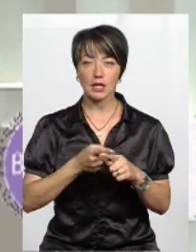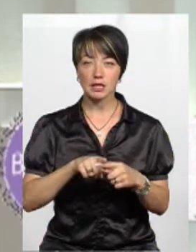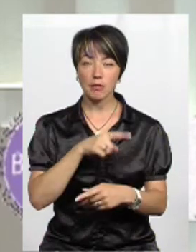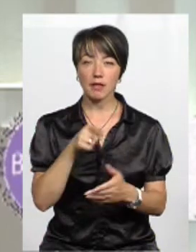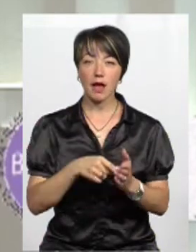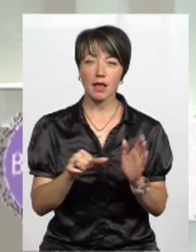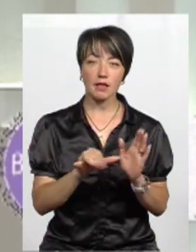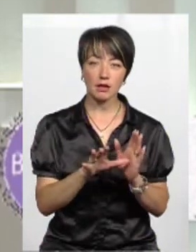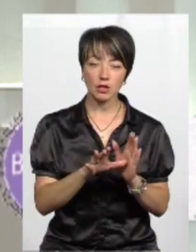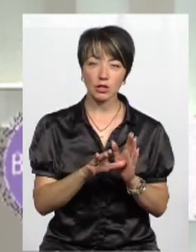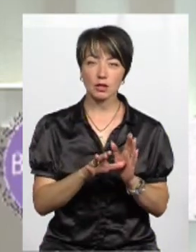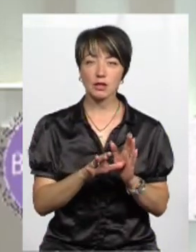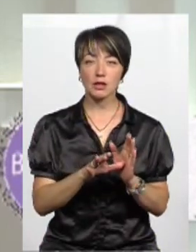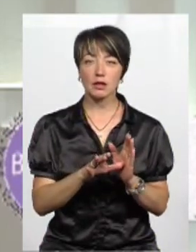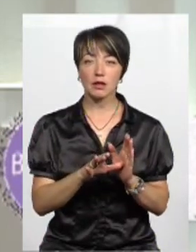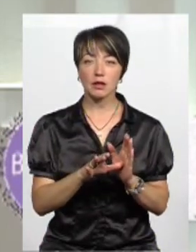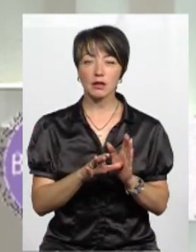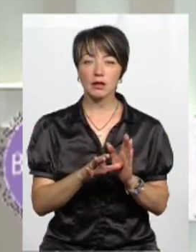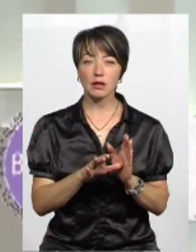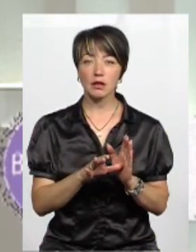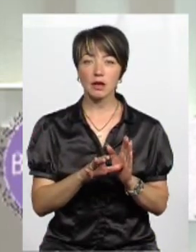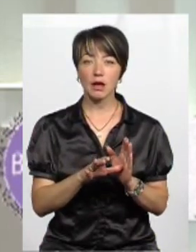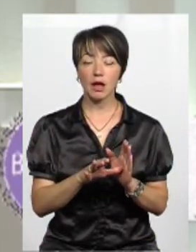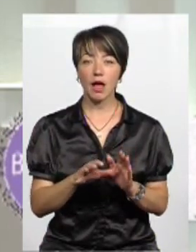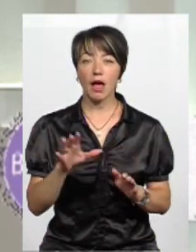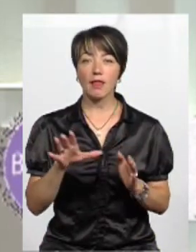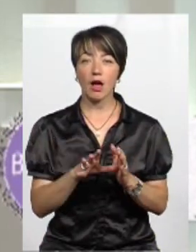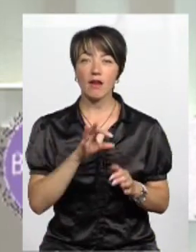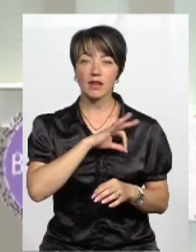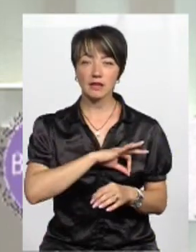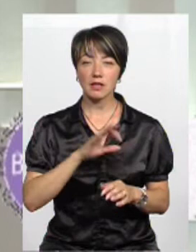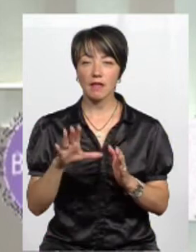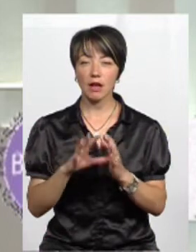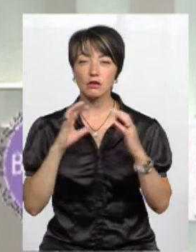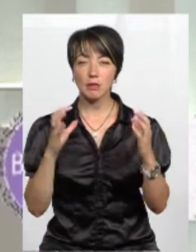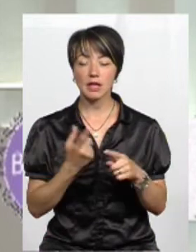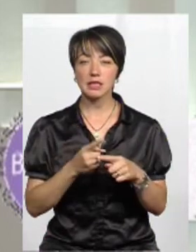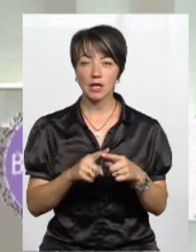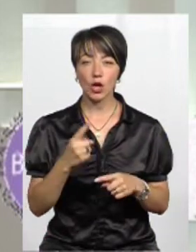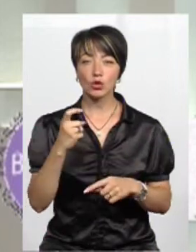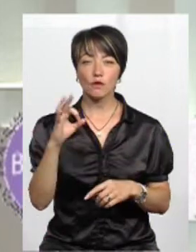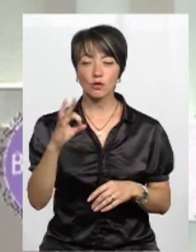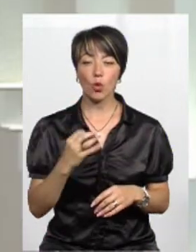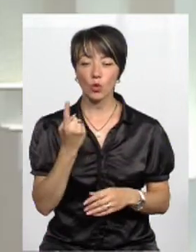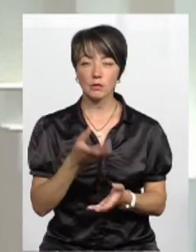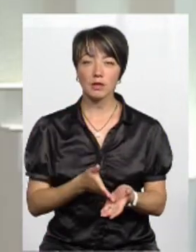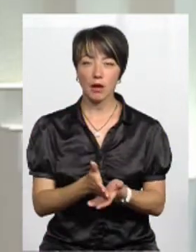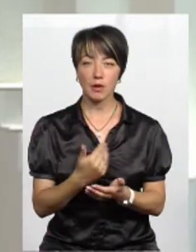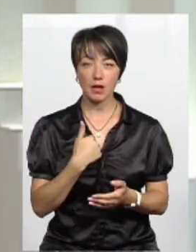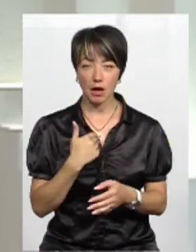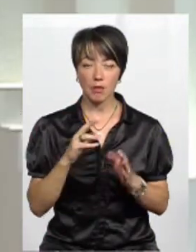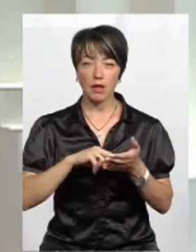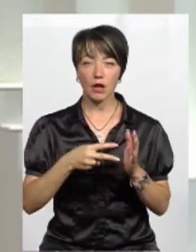питання енергетичної енергетики, тобто, зокрема, це енергоефективність, енергозбереження. Тобто, це точно буде одним з напрямків, в якому